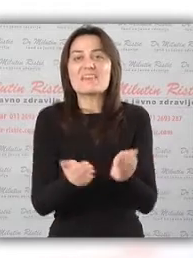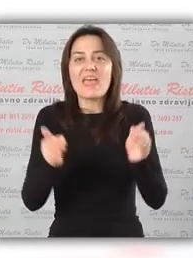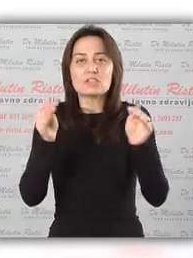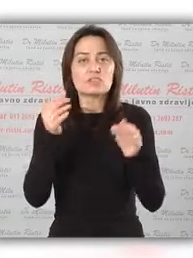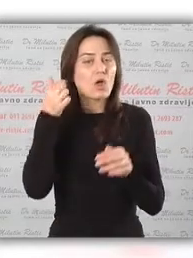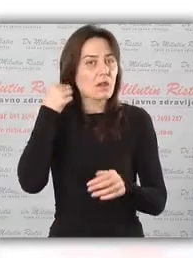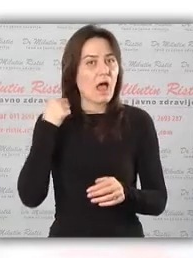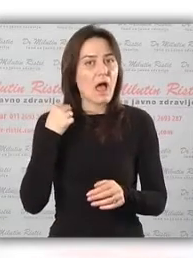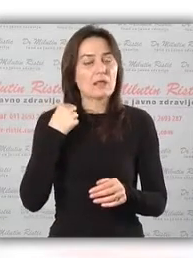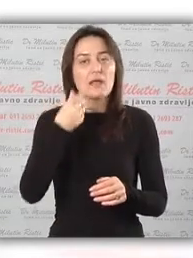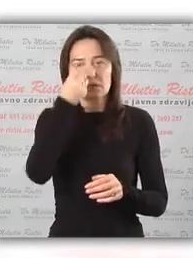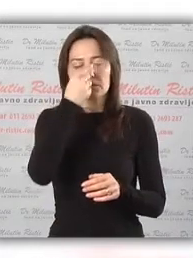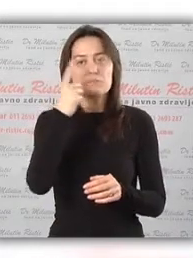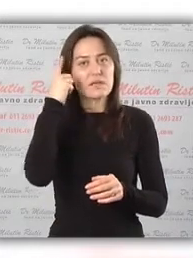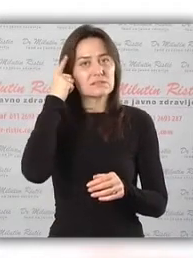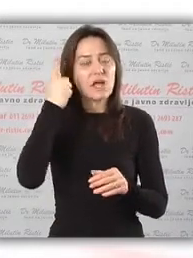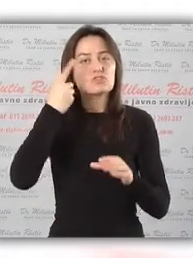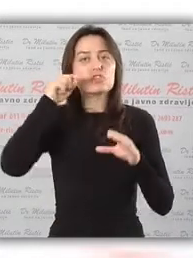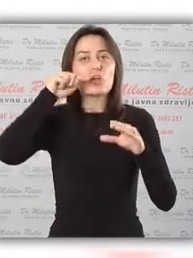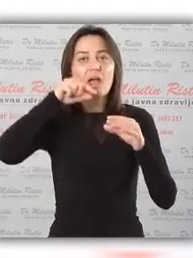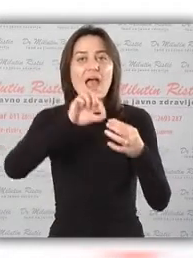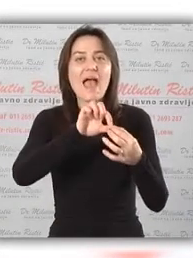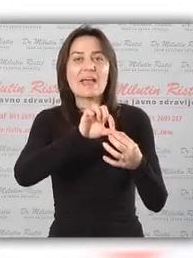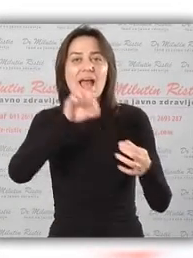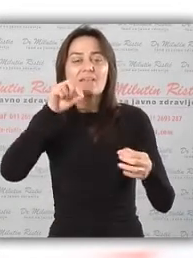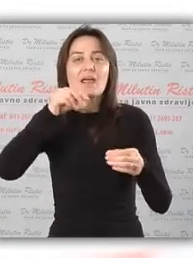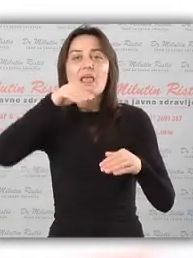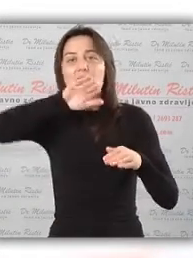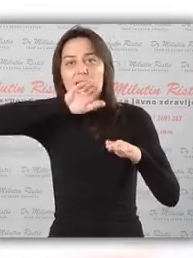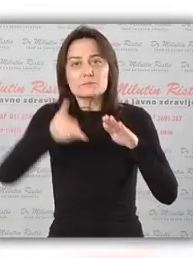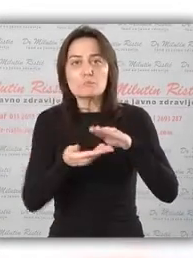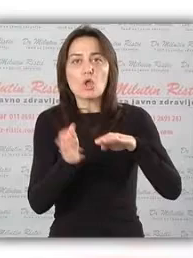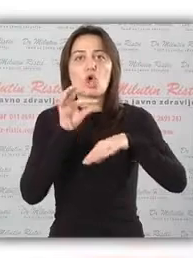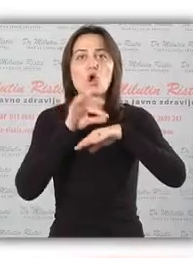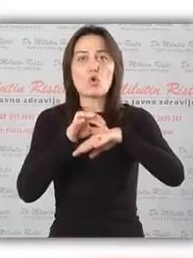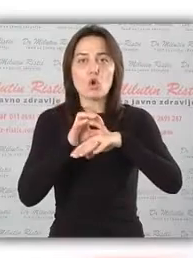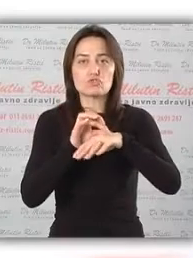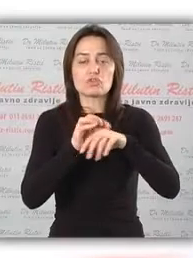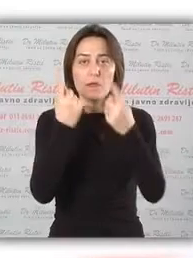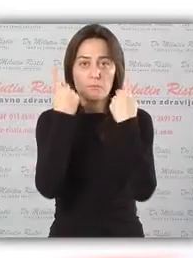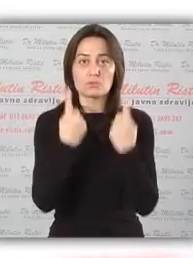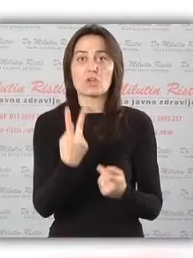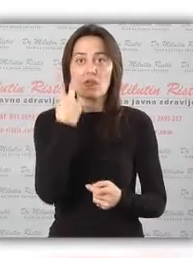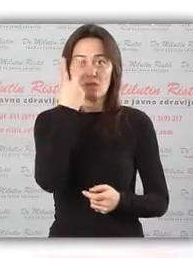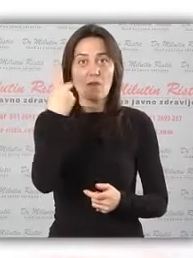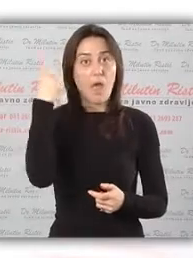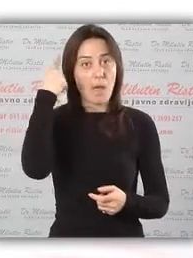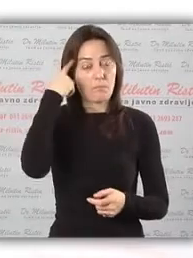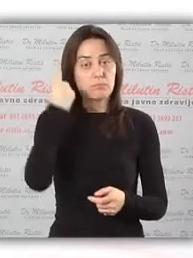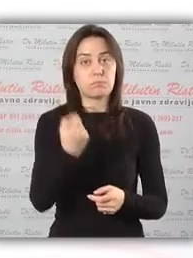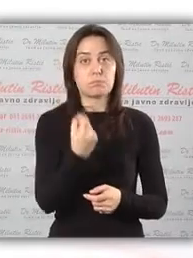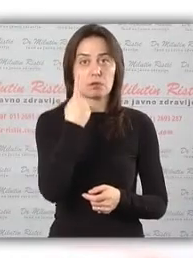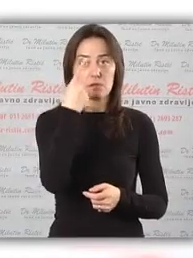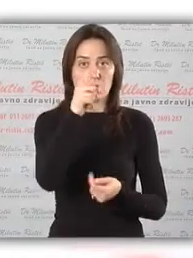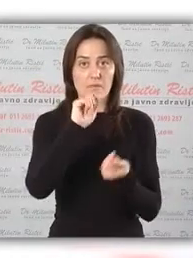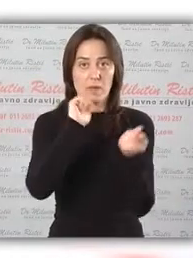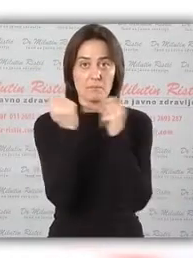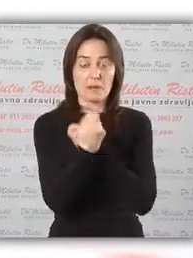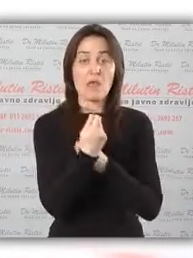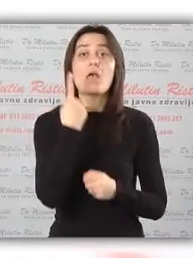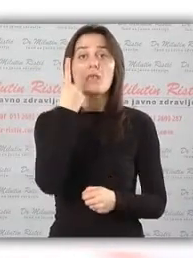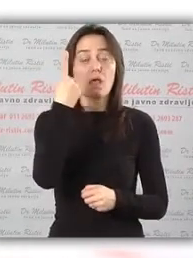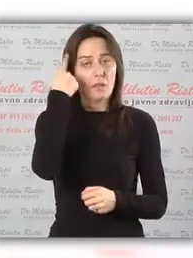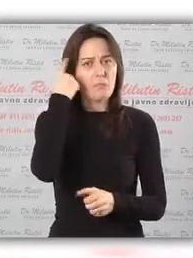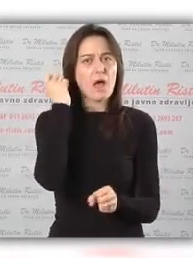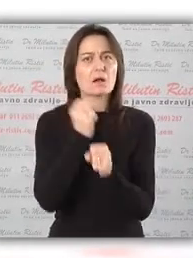gnezdo, a sinus znači šupljina ili kanal ispod kože. Postoje dve teorije o nastanku ove promjene.